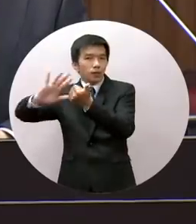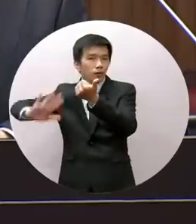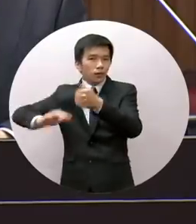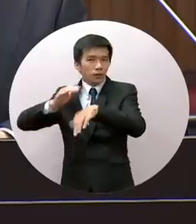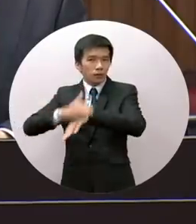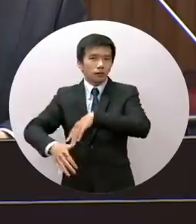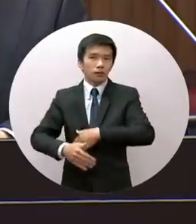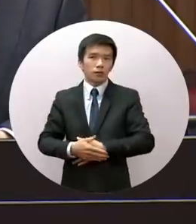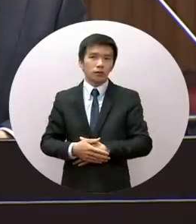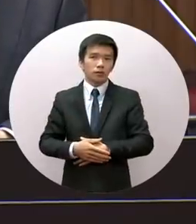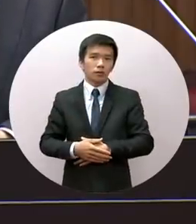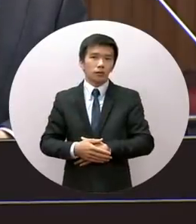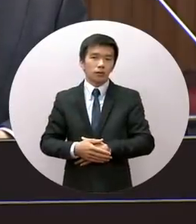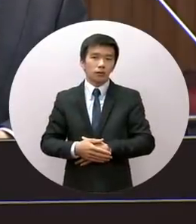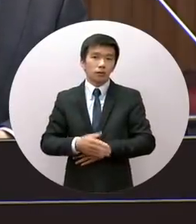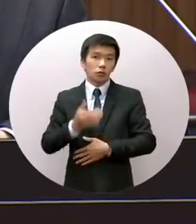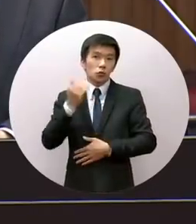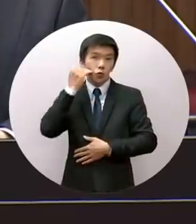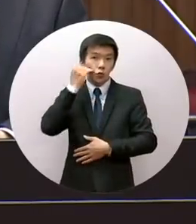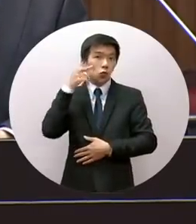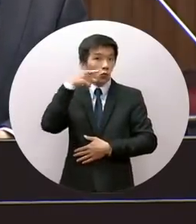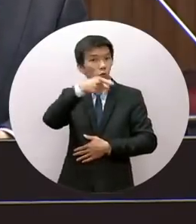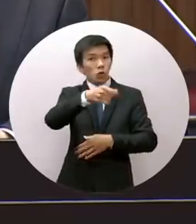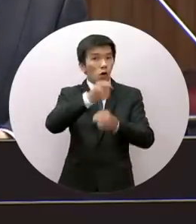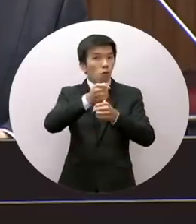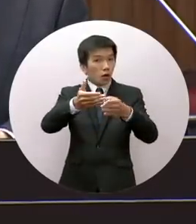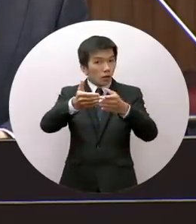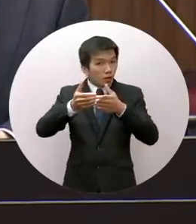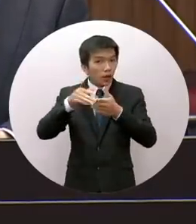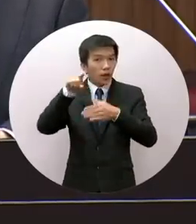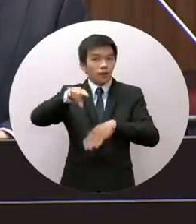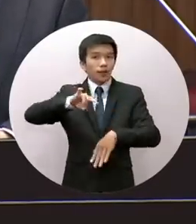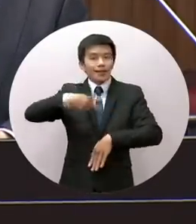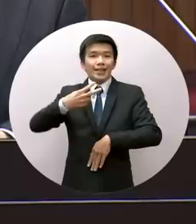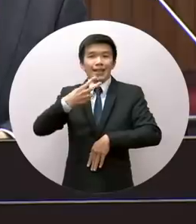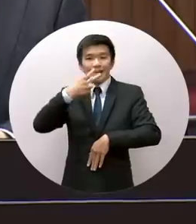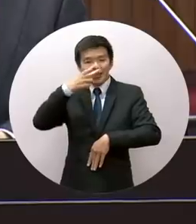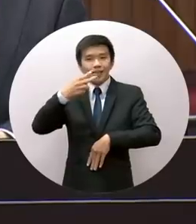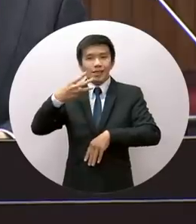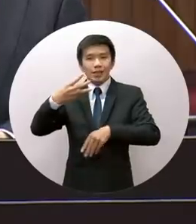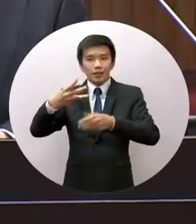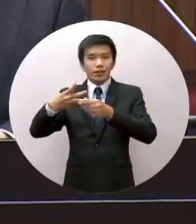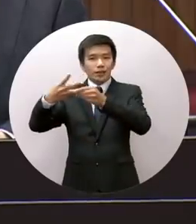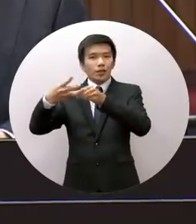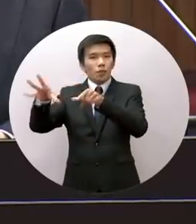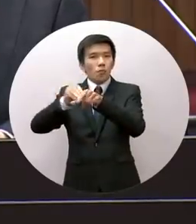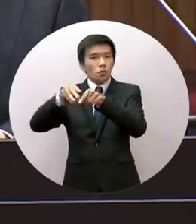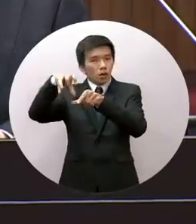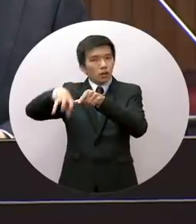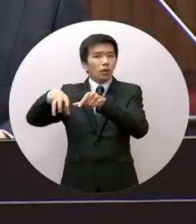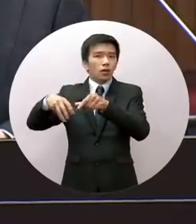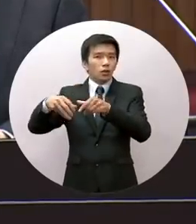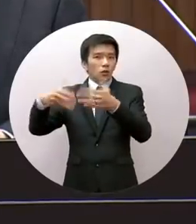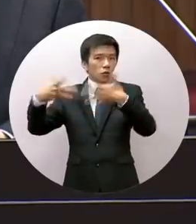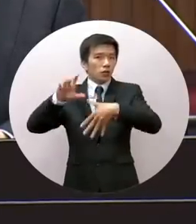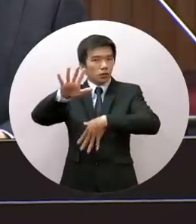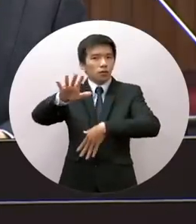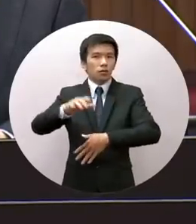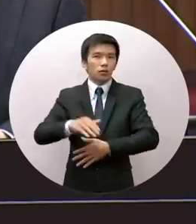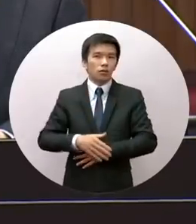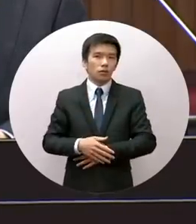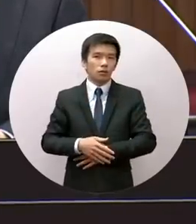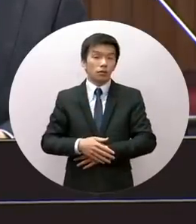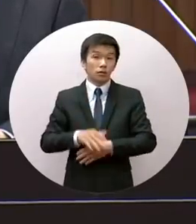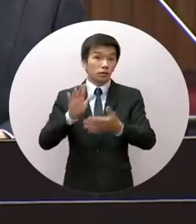真的是这样子的话，天然气的接收站是有问题的，很多天然的电厂是没有天然气的，台